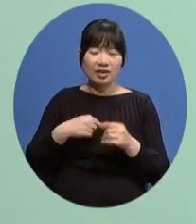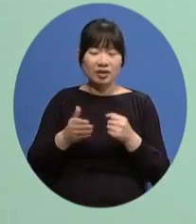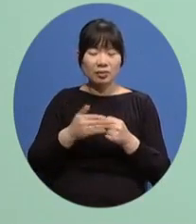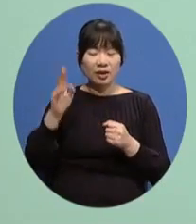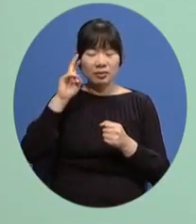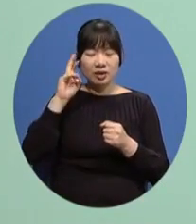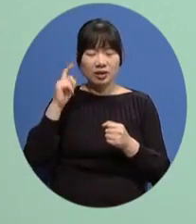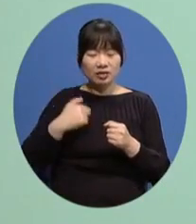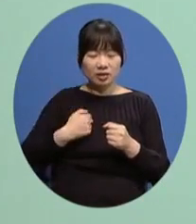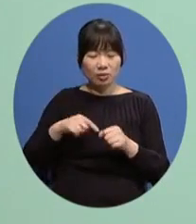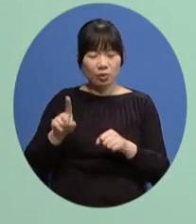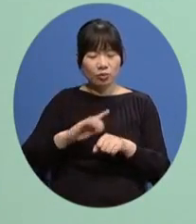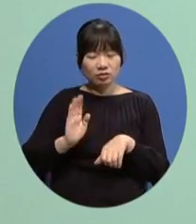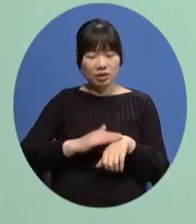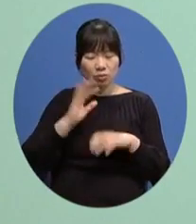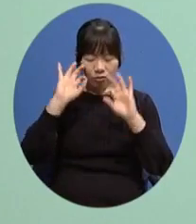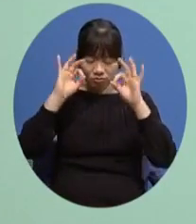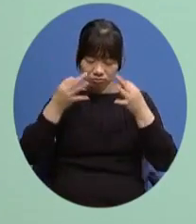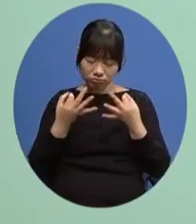내가 무엇을 잘못했지?